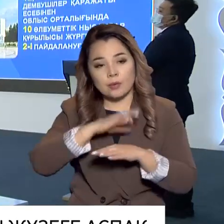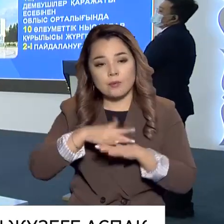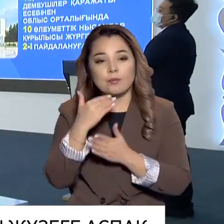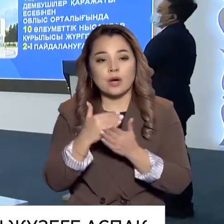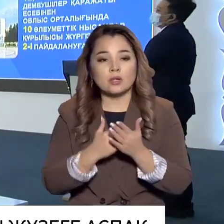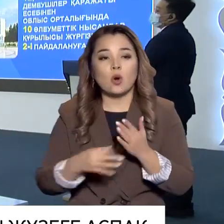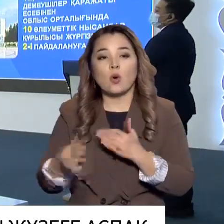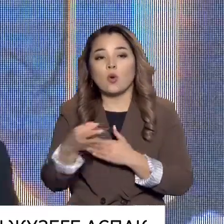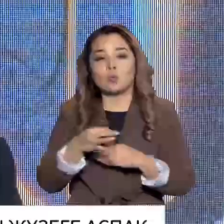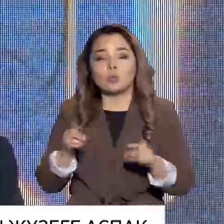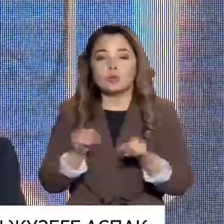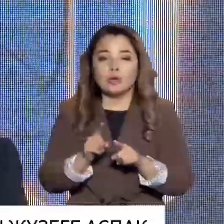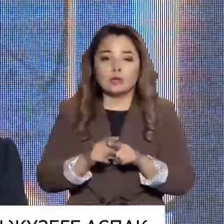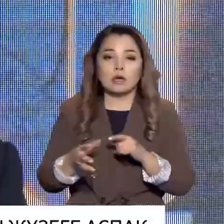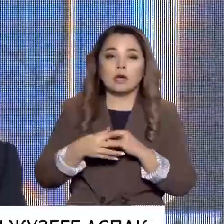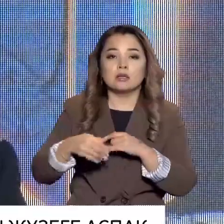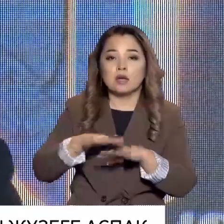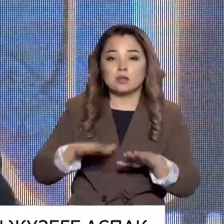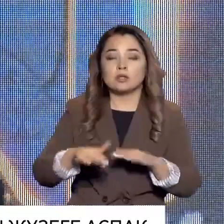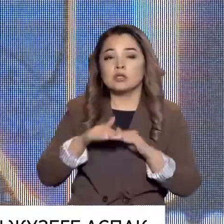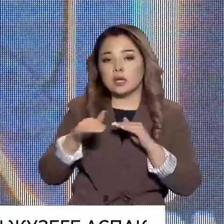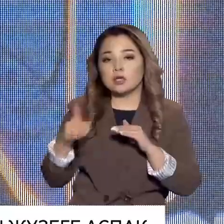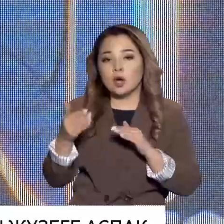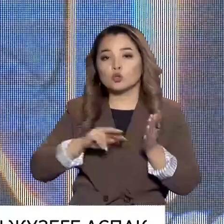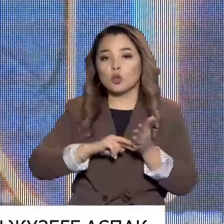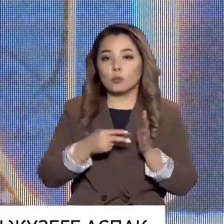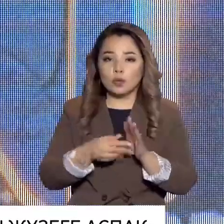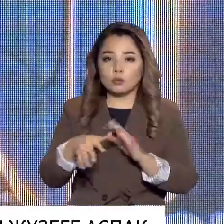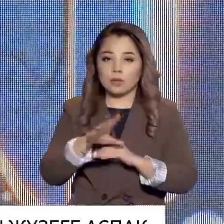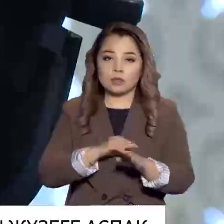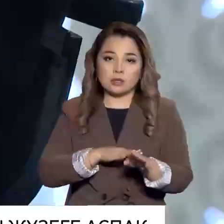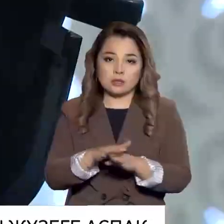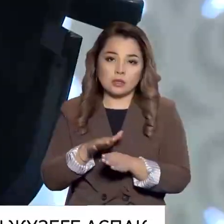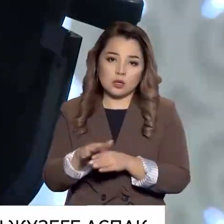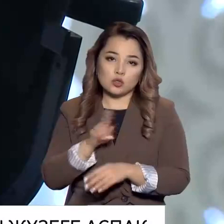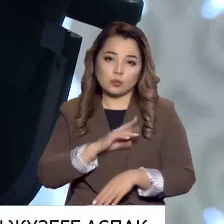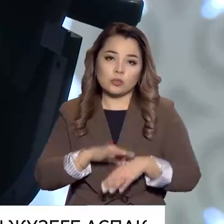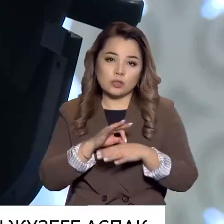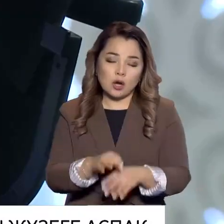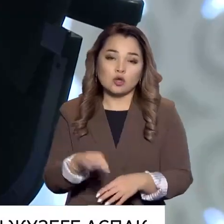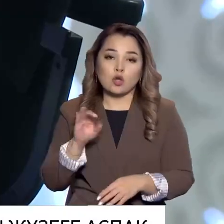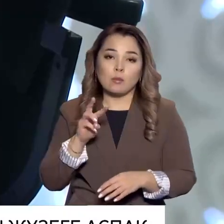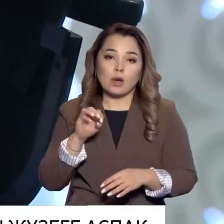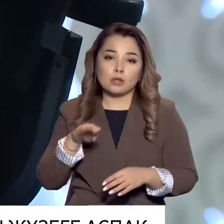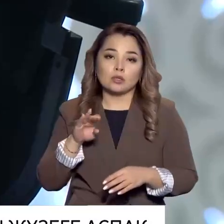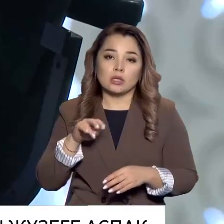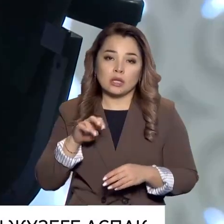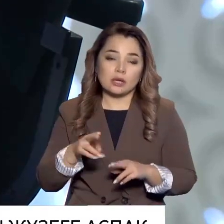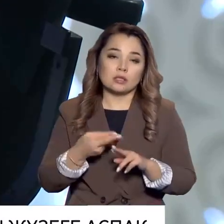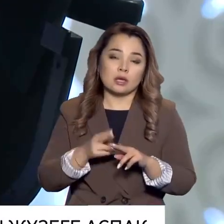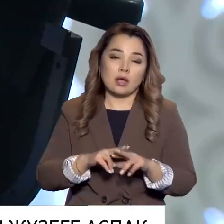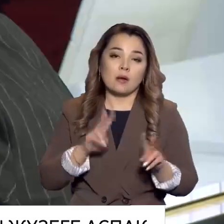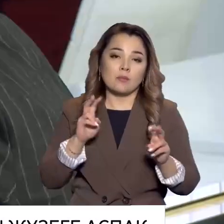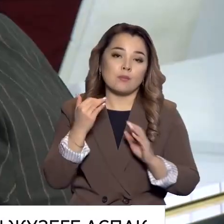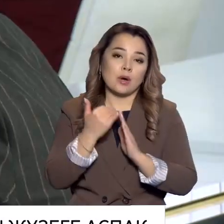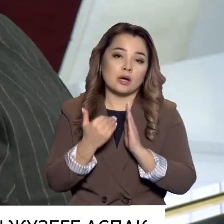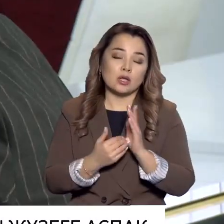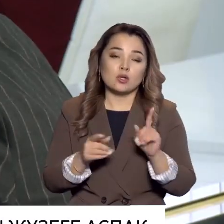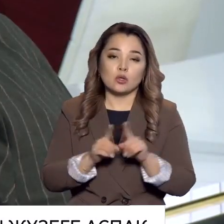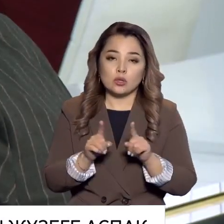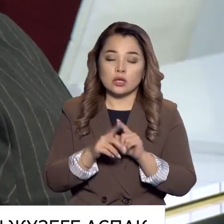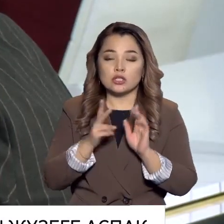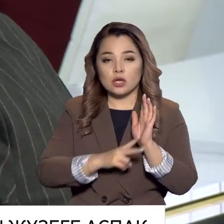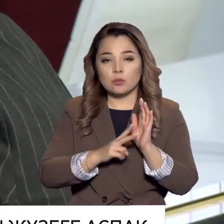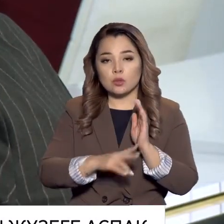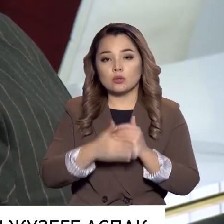бөлек облыста аймақтық деңгейдегі жобалар жүзеге асып жатыр. Мәселен, Жомарт Түлек бағдарламасы арқылы 70-ке жуық